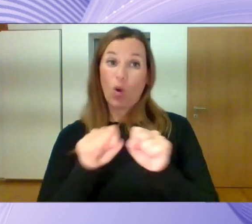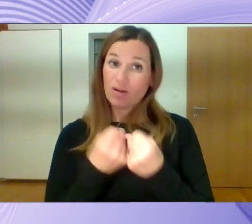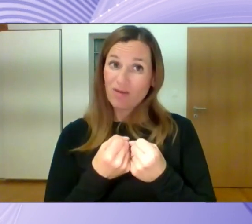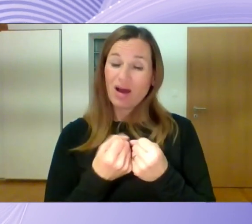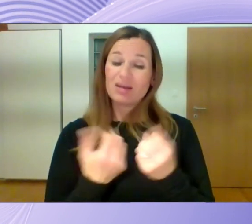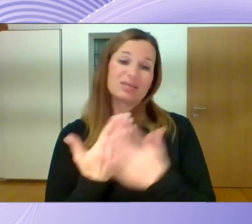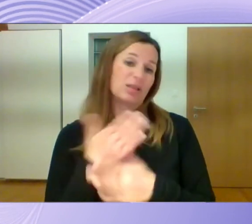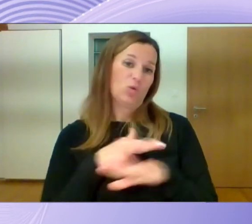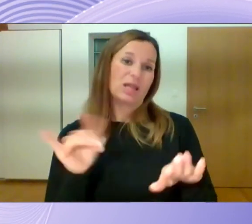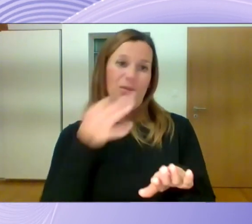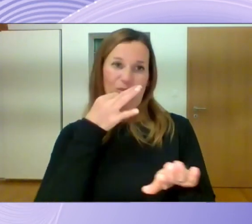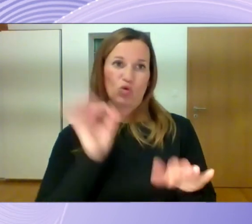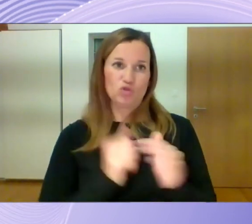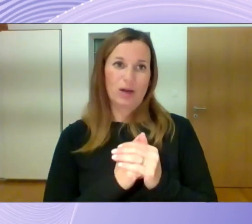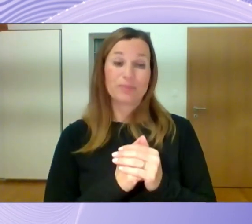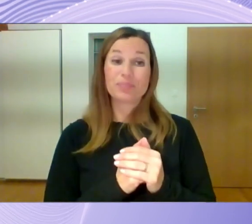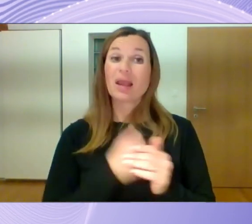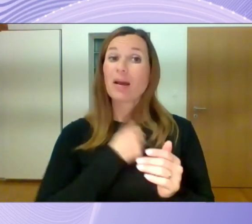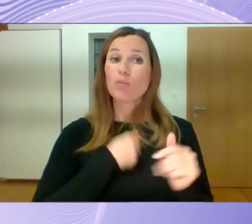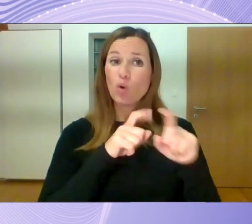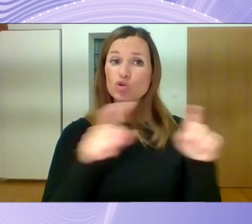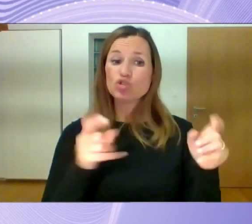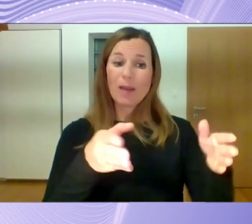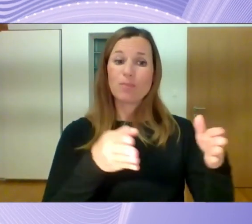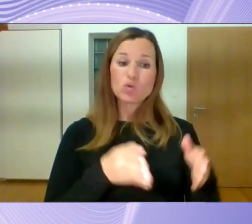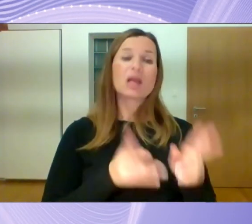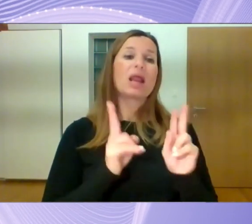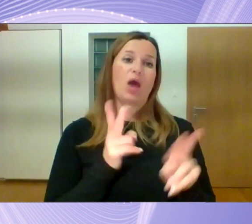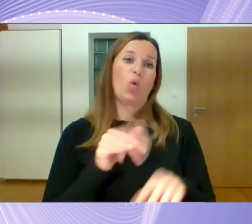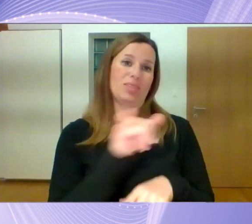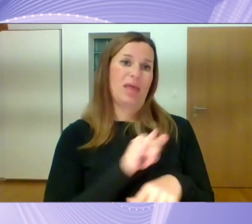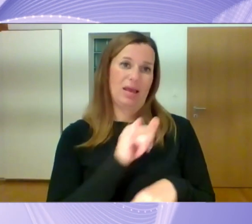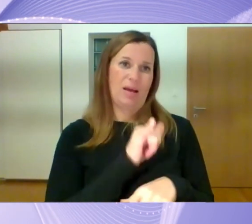boljše. Postelje bolniške se lahko najame, ni treba kupiti.